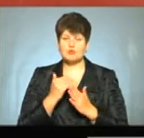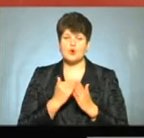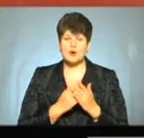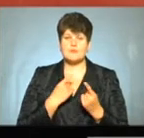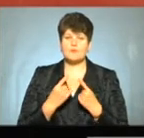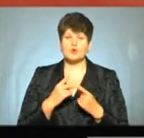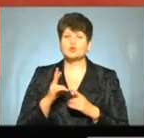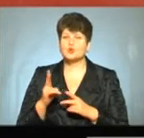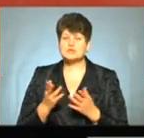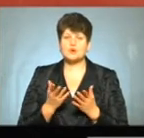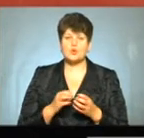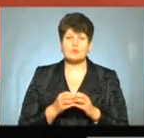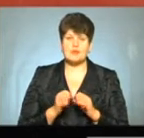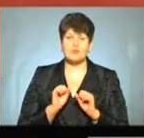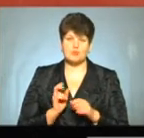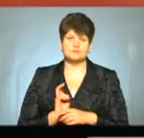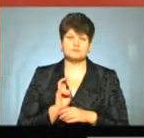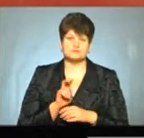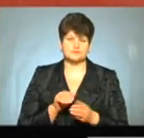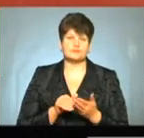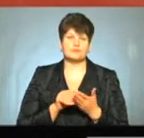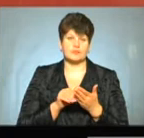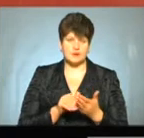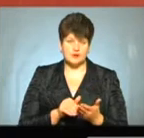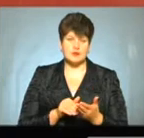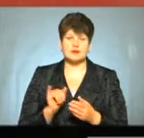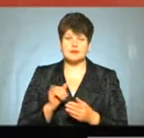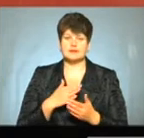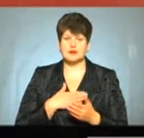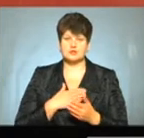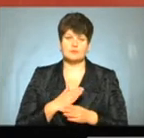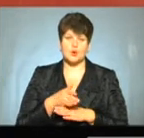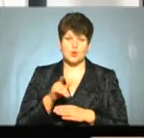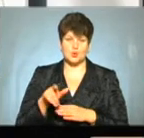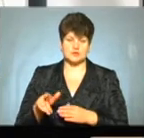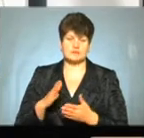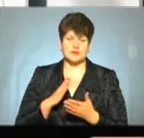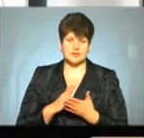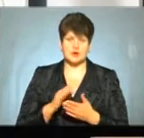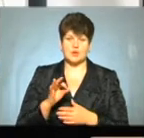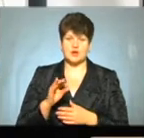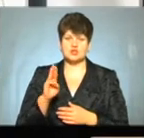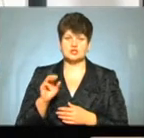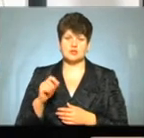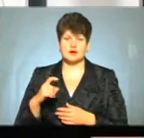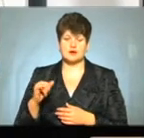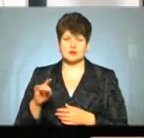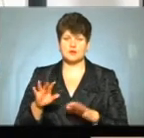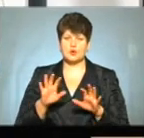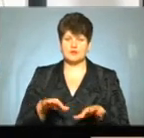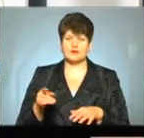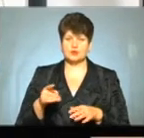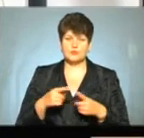та з якою проблемою може звернутися за допомогою. І нашими гостями студії є Ольга Шахін, голова Тернопільського